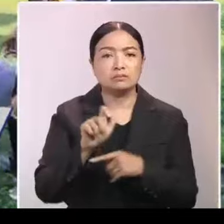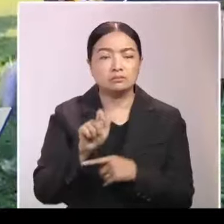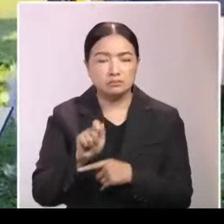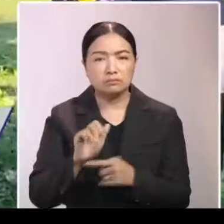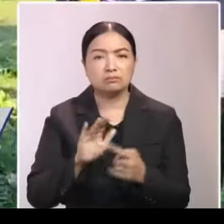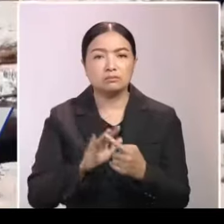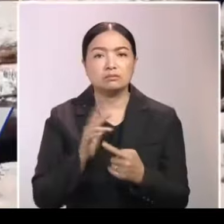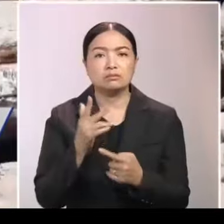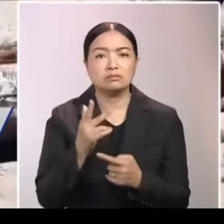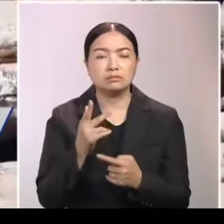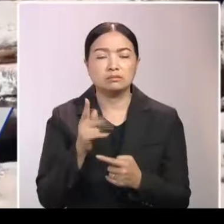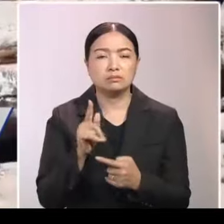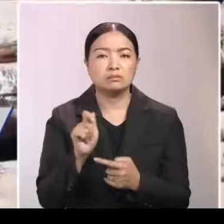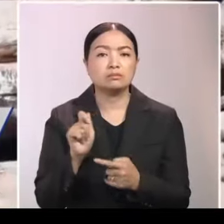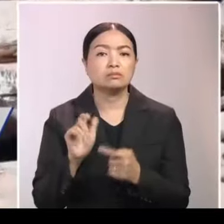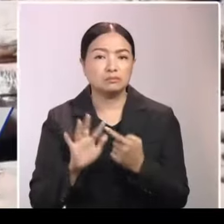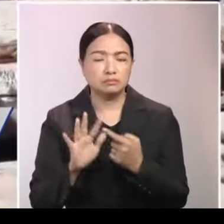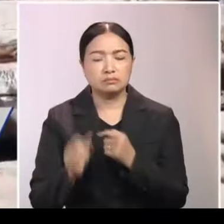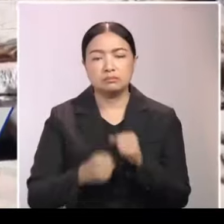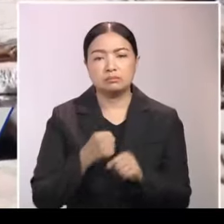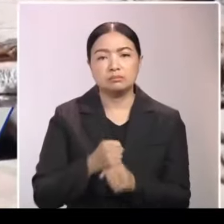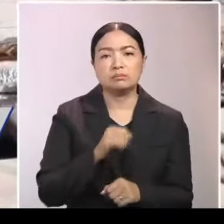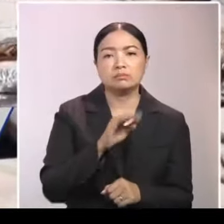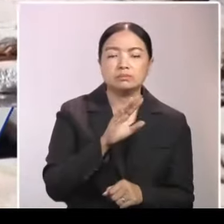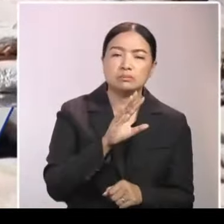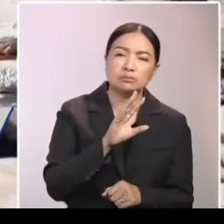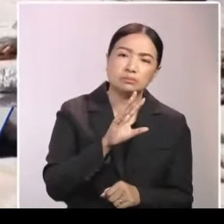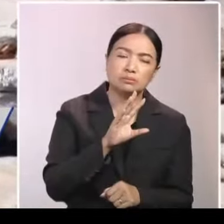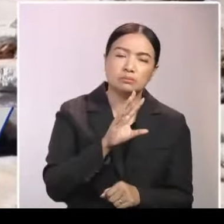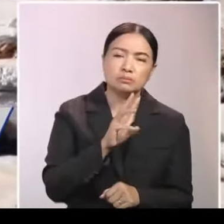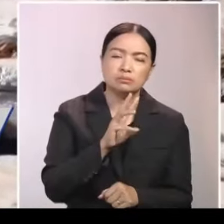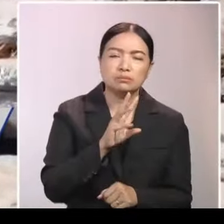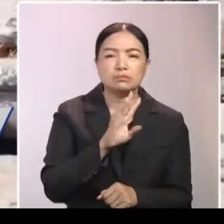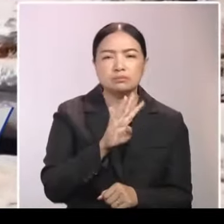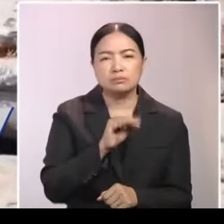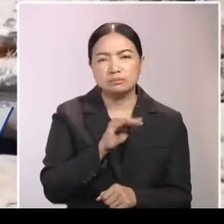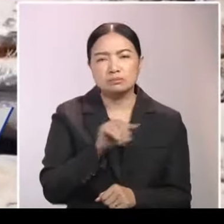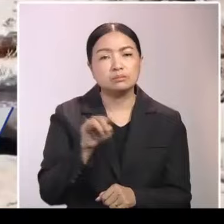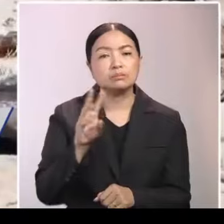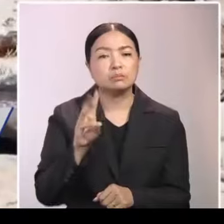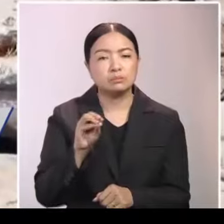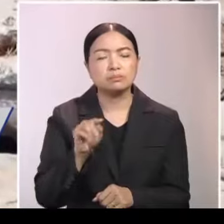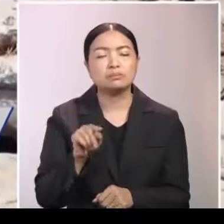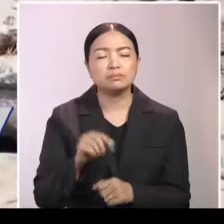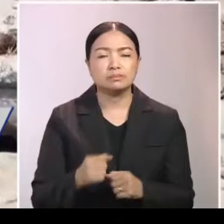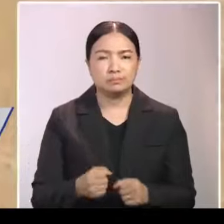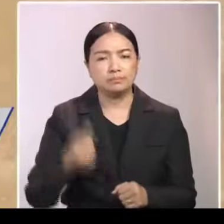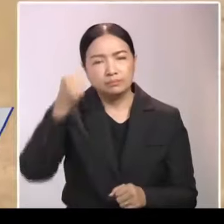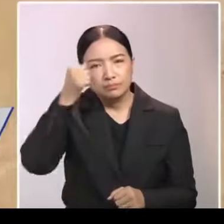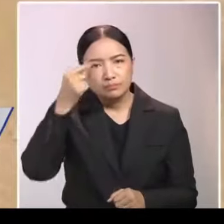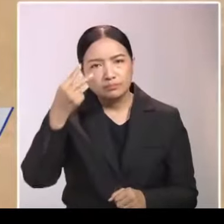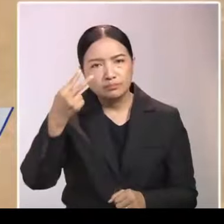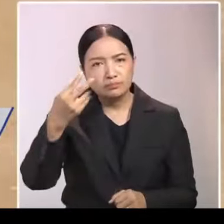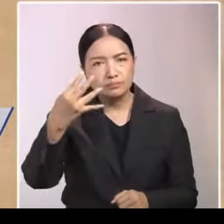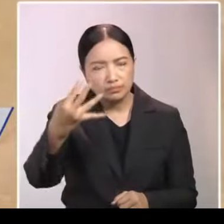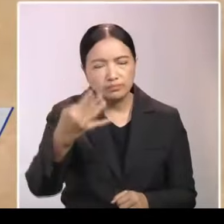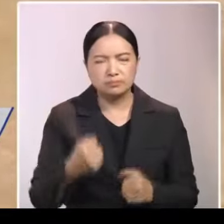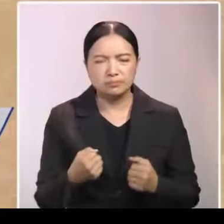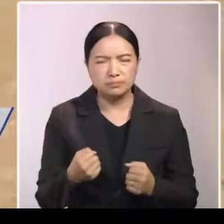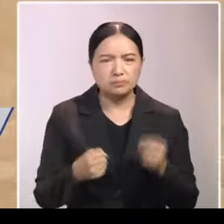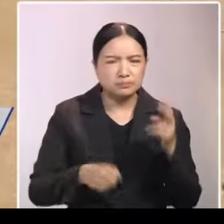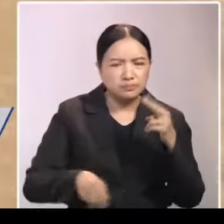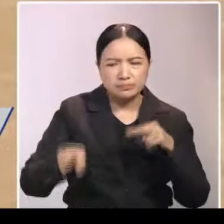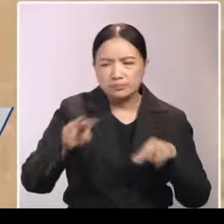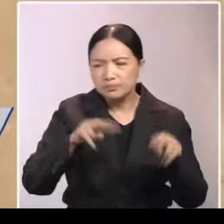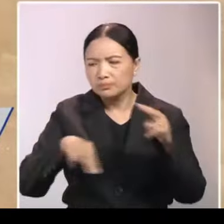นามสกุลนะฮะอายุประมาณ 50-60ปีเจ้าหน้าที่เนี่ยไม่ละความพยายามนะหลังจากที่ผ่านมา 4วันแล้วก็ตามยังออกค้นหา